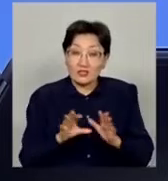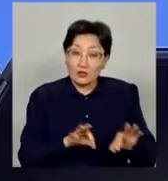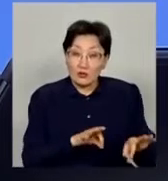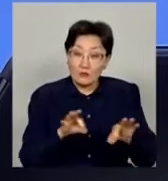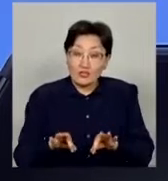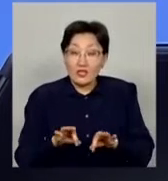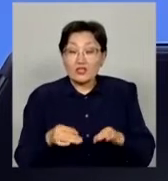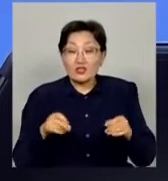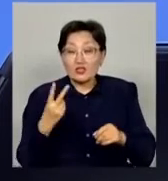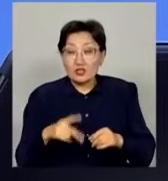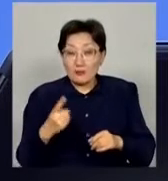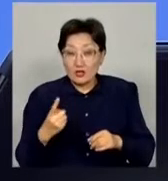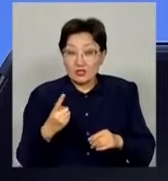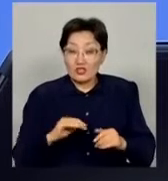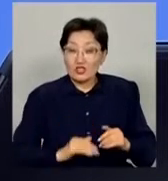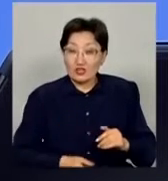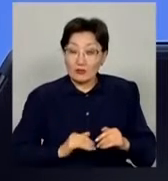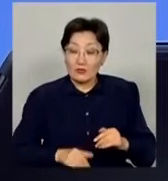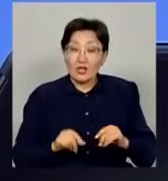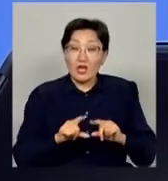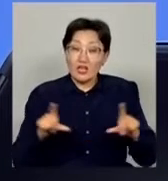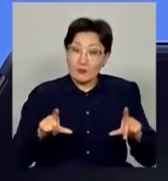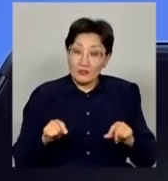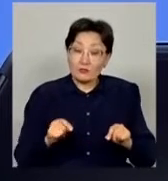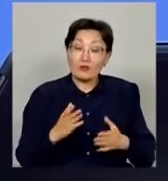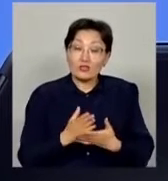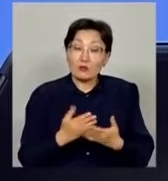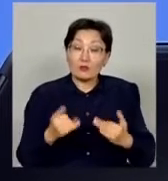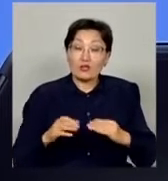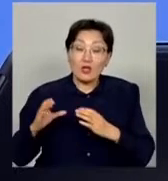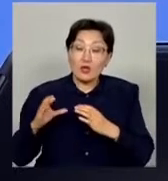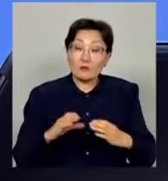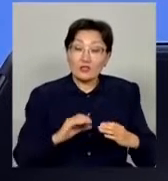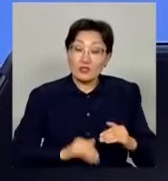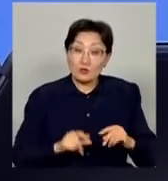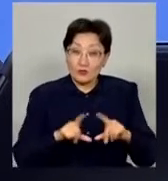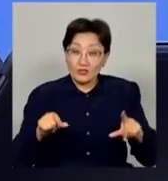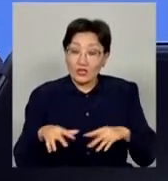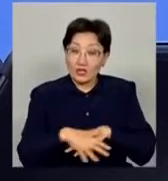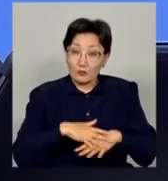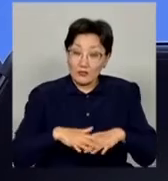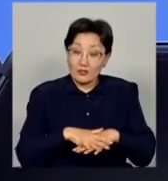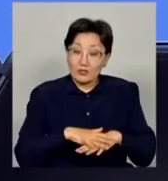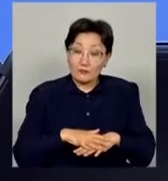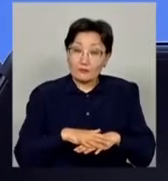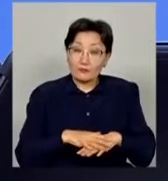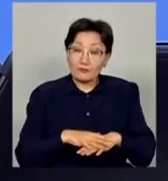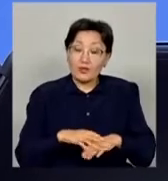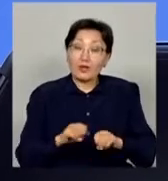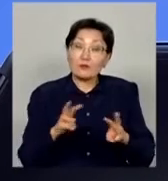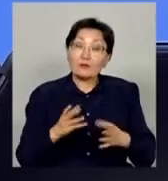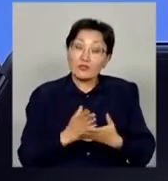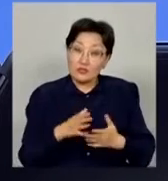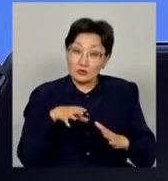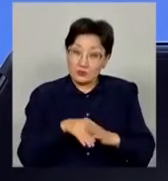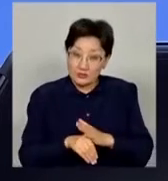одан басқа 21 жеке меншік компания бар. Бүгін автобустармен жаңағы халықты апарып тастайтын. Соның